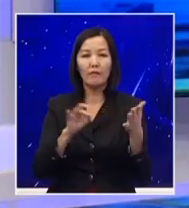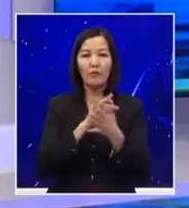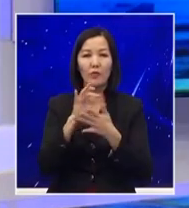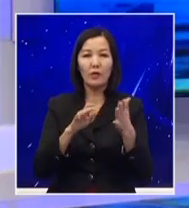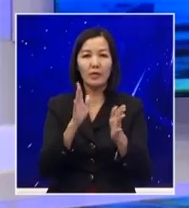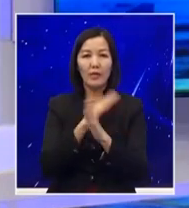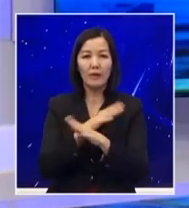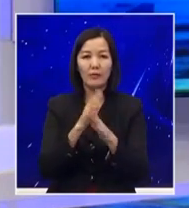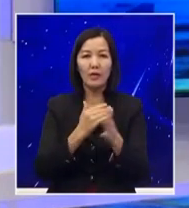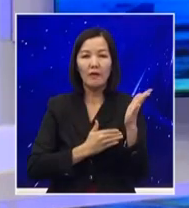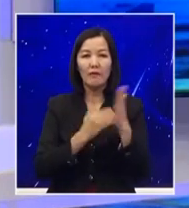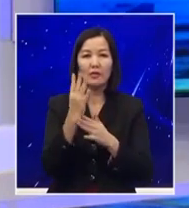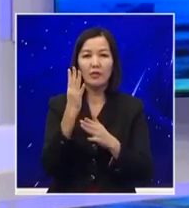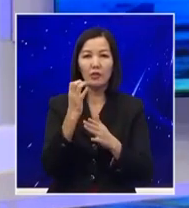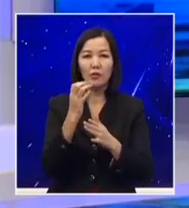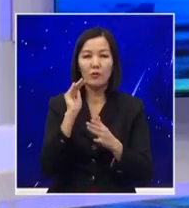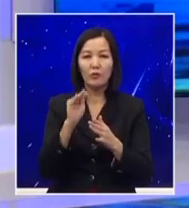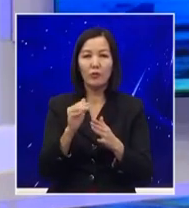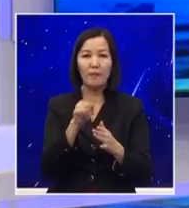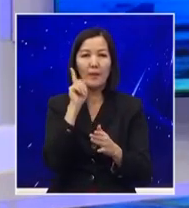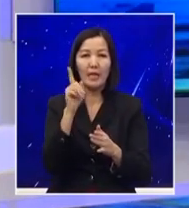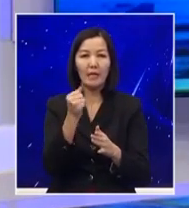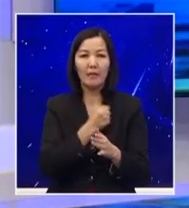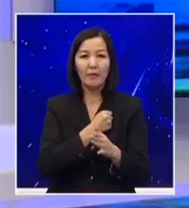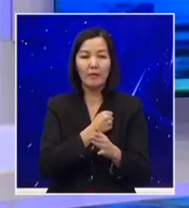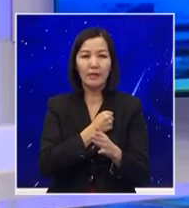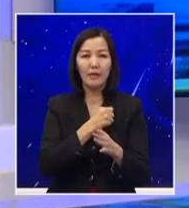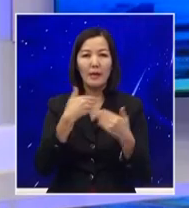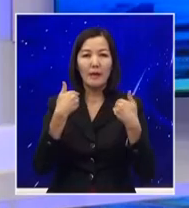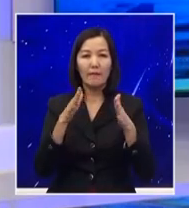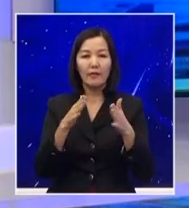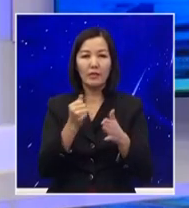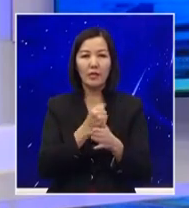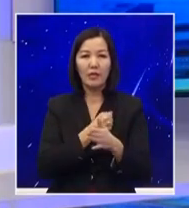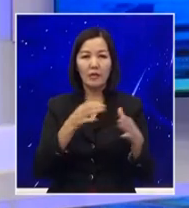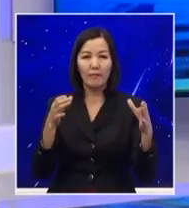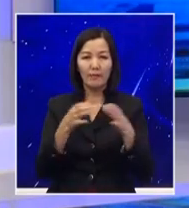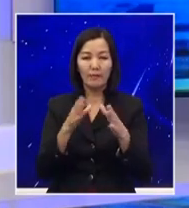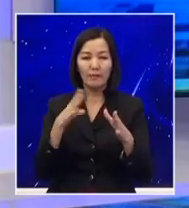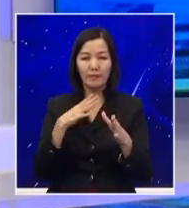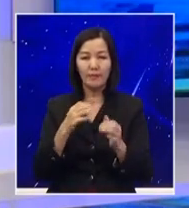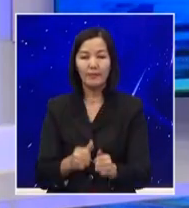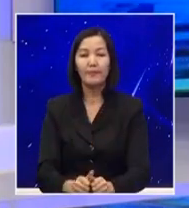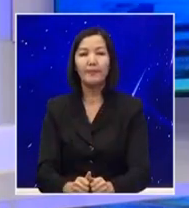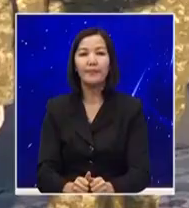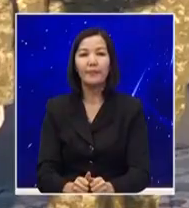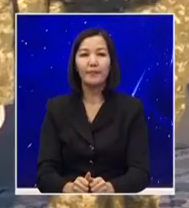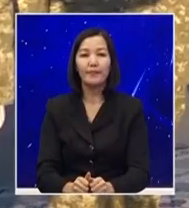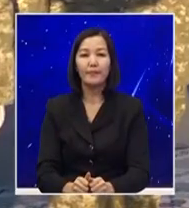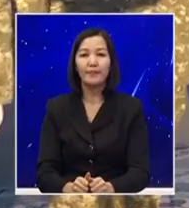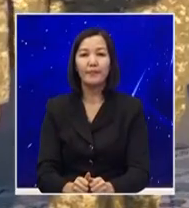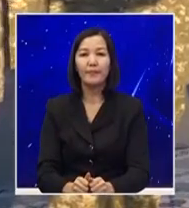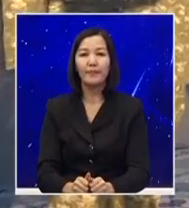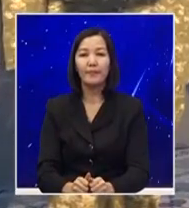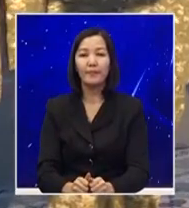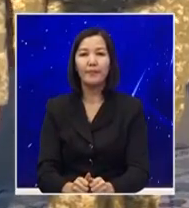Свыше 400 молодых бойцов простились с воинской частью, боевыми товарищами и наставниками. Парадная